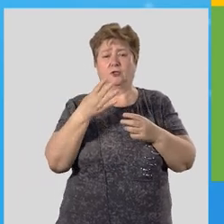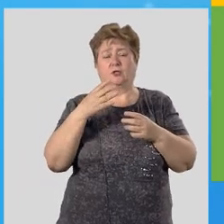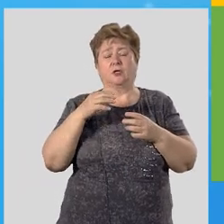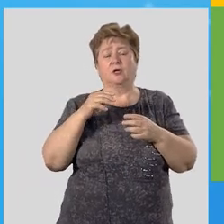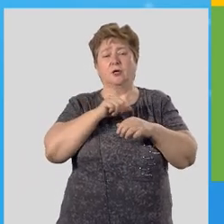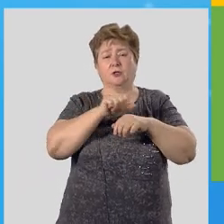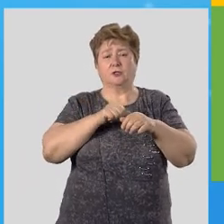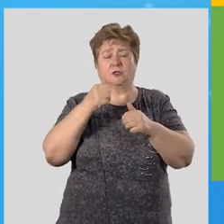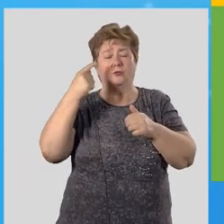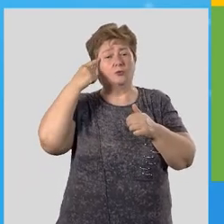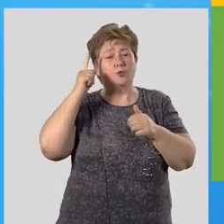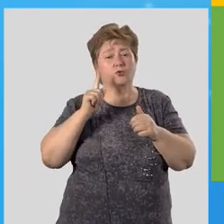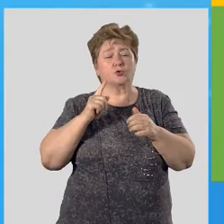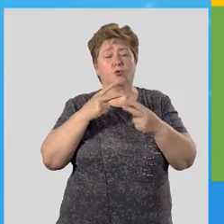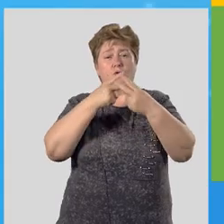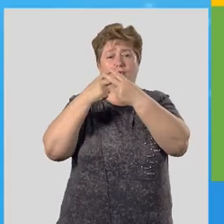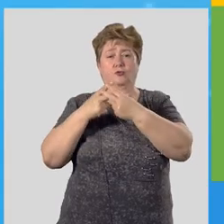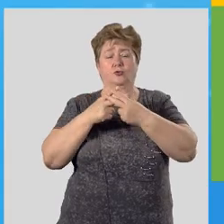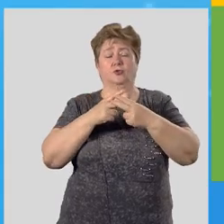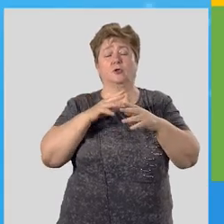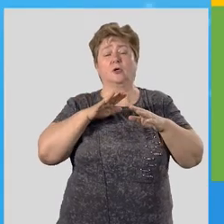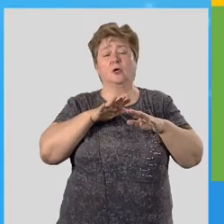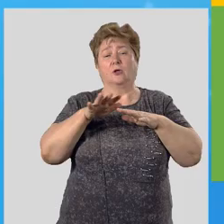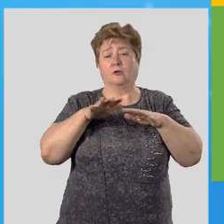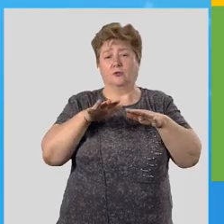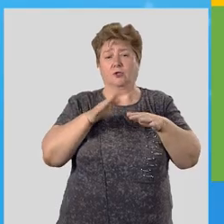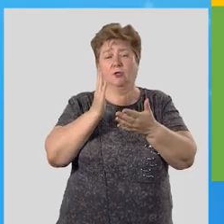часа, кажется, что звезды движутся.